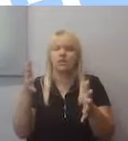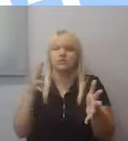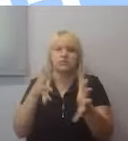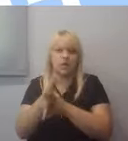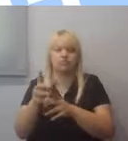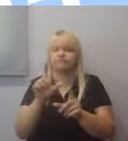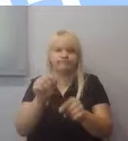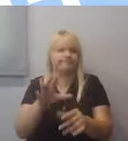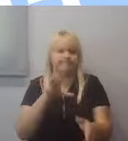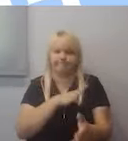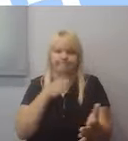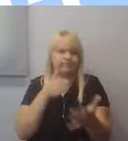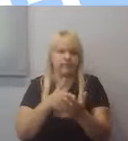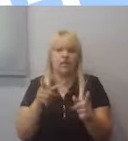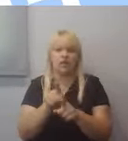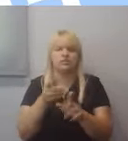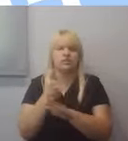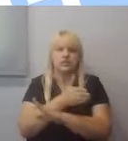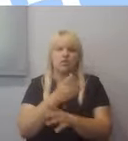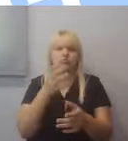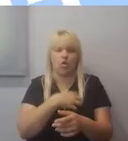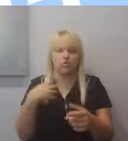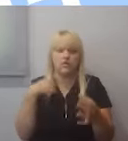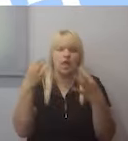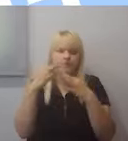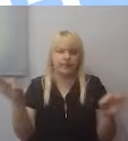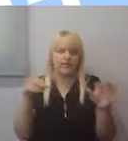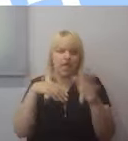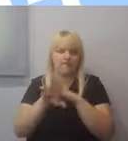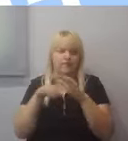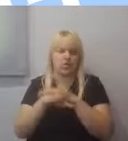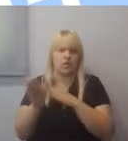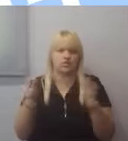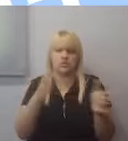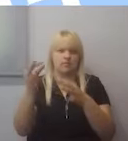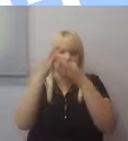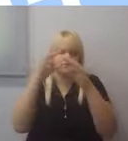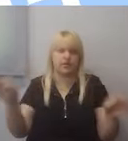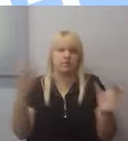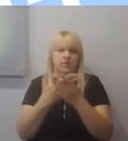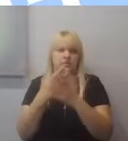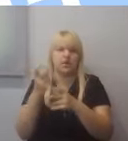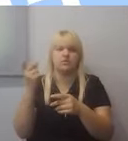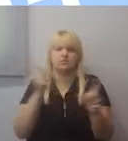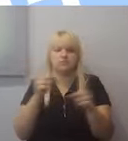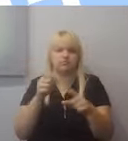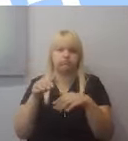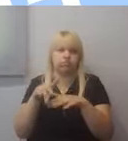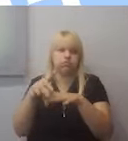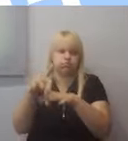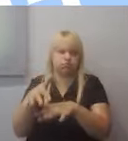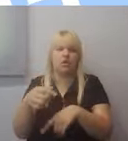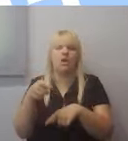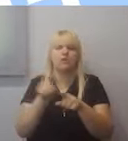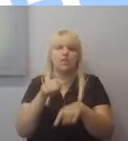savlaicīgi pašvaldībai jāatbrīvo tie evakuācijas ceļi ja tur ir saskrējušies transportlīdzekļi ja un te ir tā